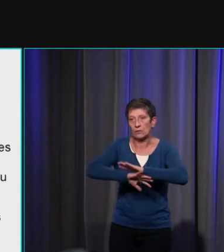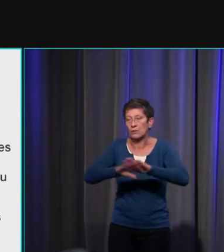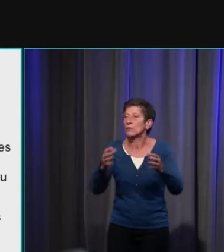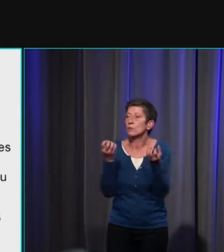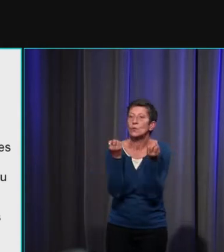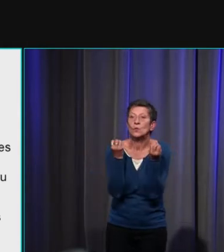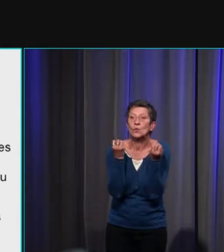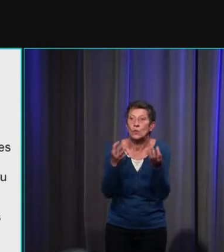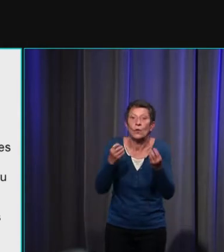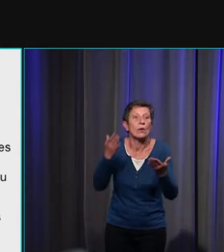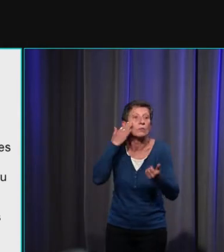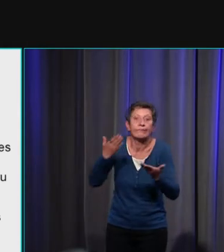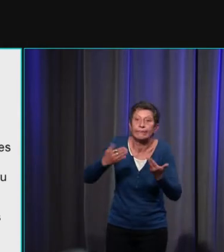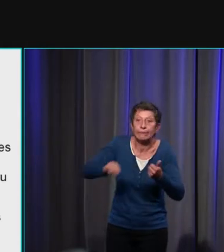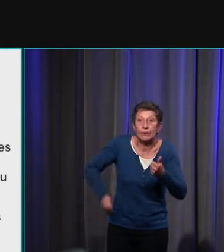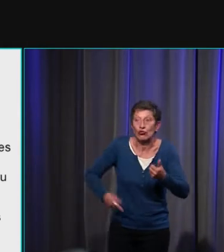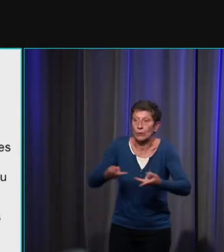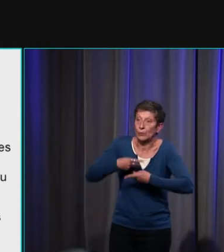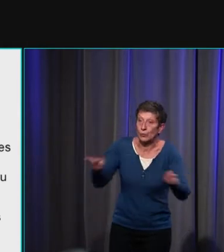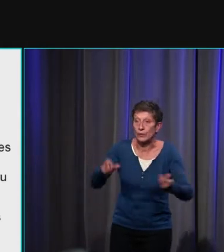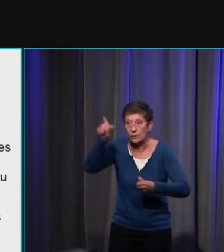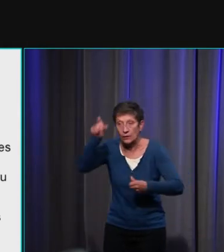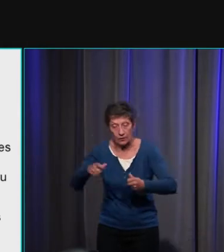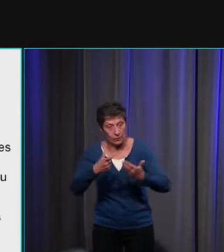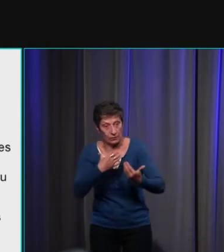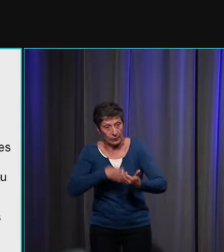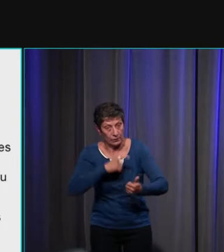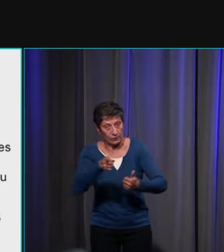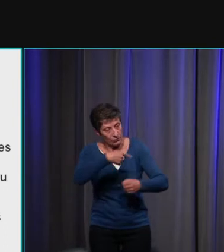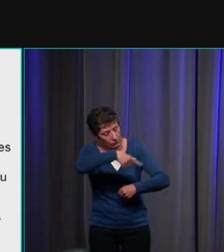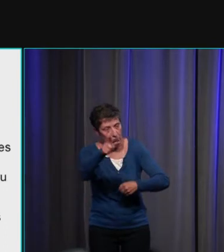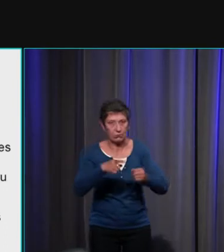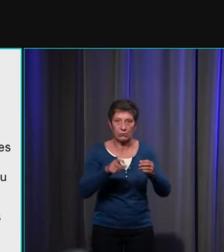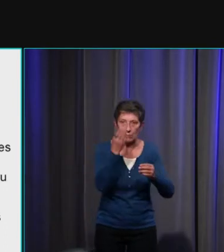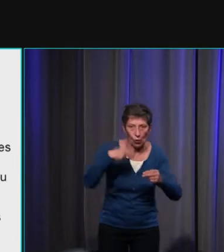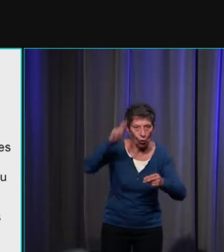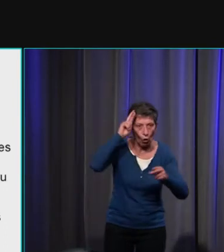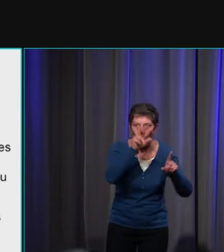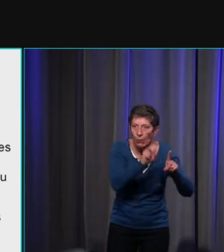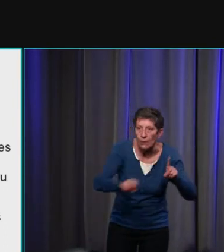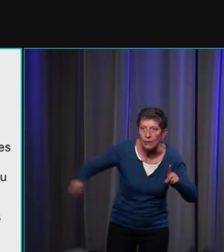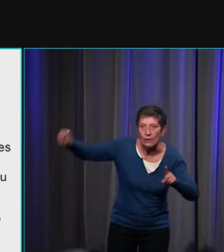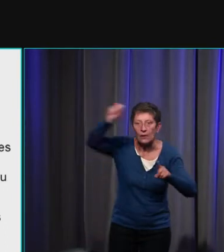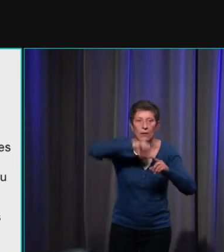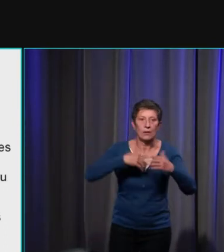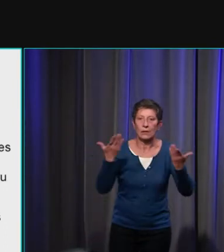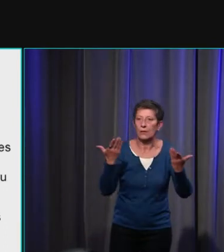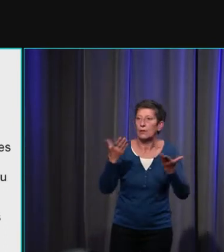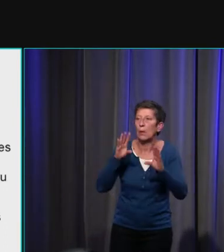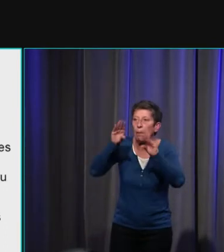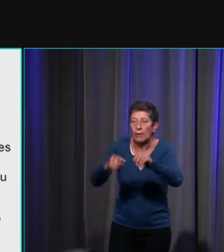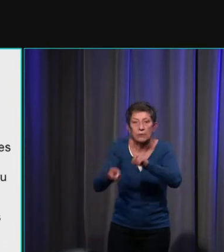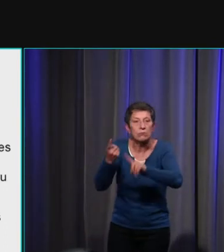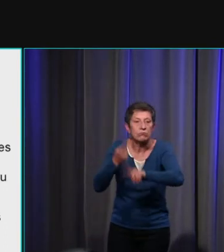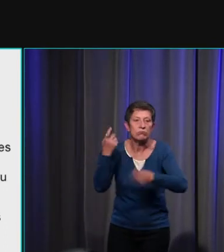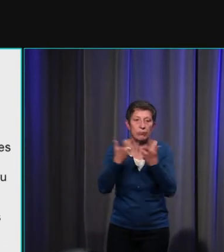c'est un péché public leur impose de parcourir l'europe vers les grands sanctuaires saint jacques de compostelle à partir de